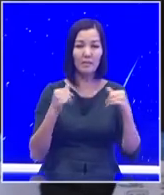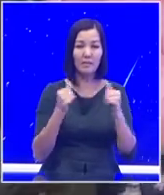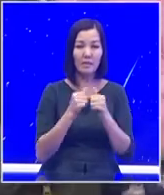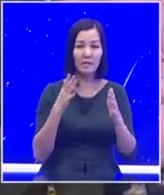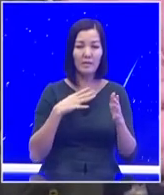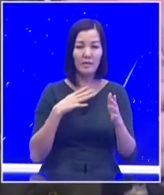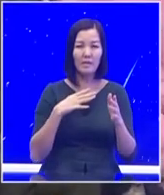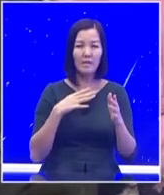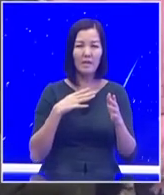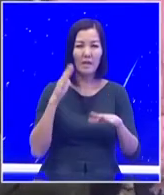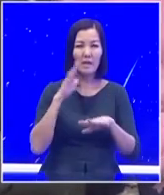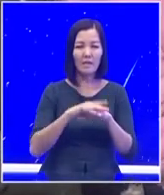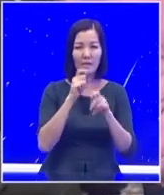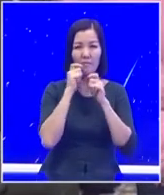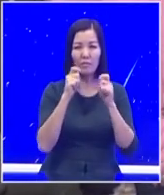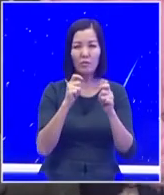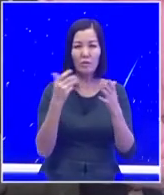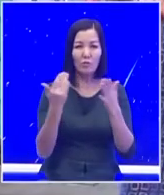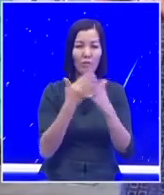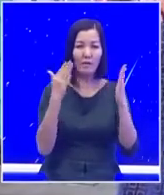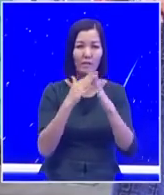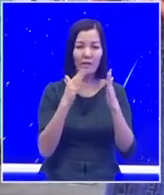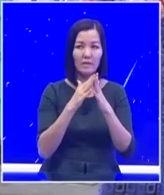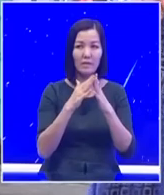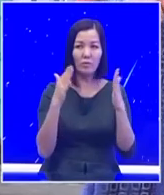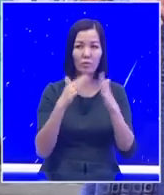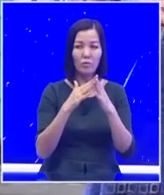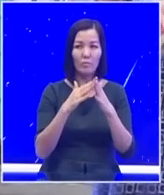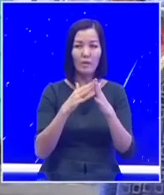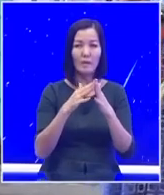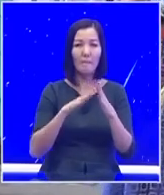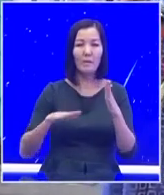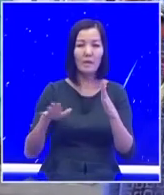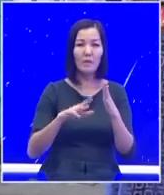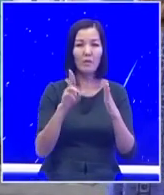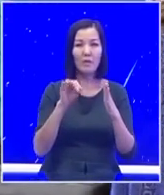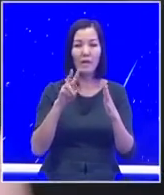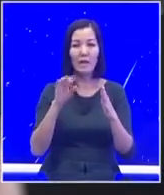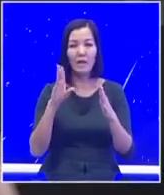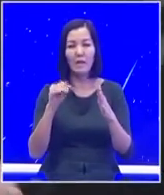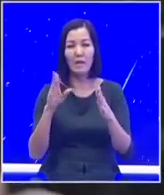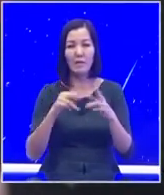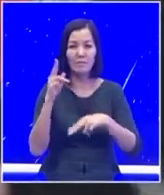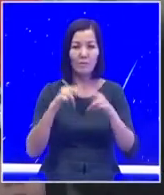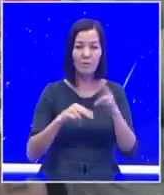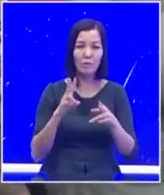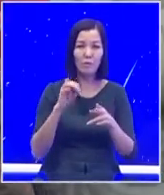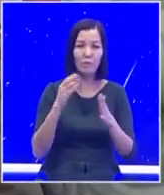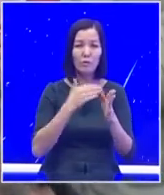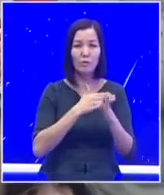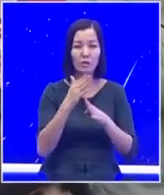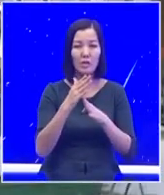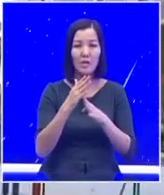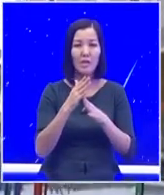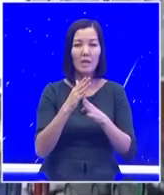обстановке Амандык Баталов вручил им ключи от новых квартир. Дом расположен в микрорайоне Карлыгаш и выкуплен по программе «Нурлы жер» для социально